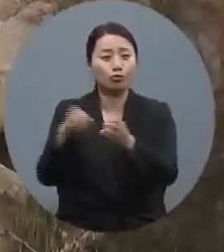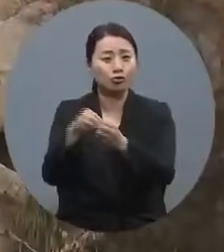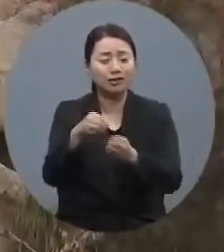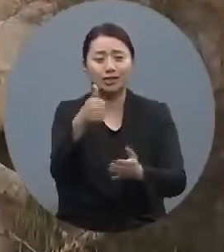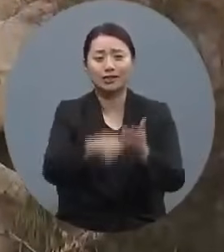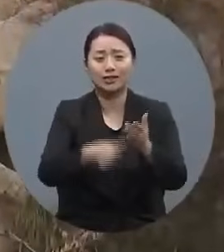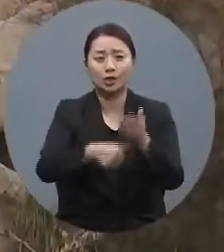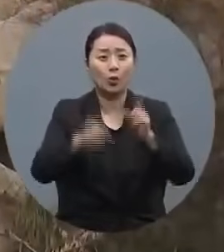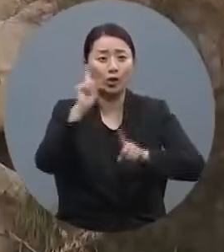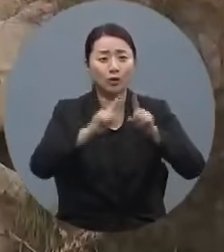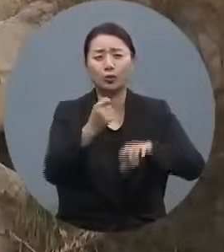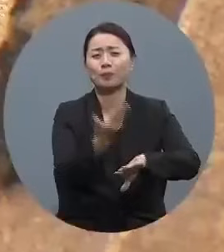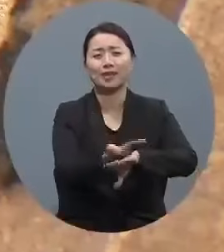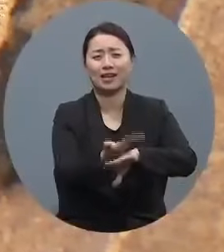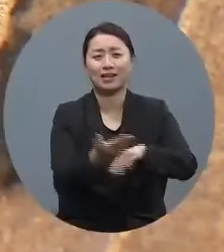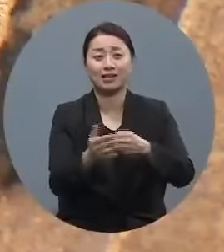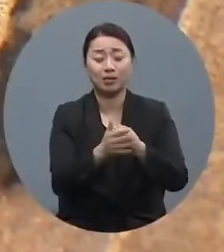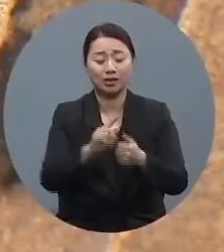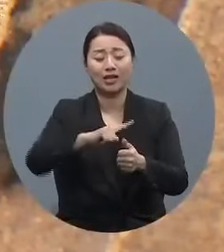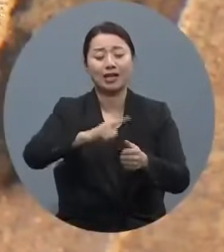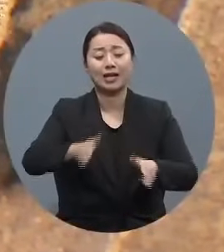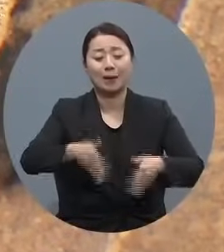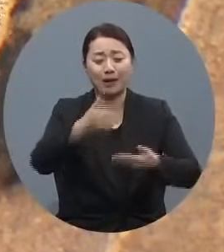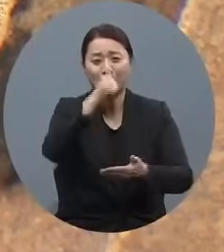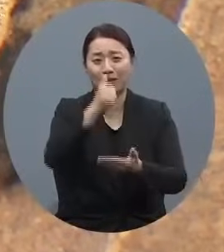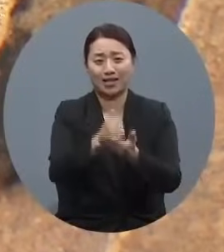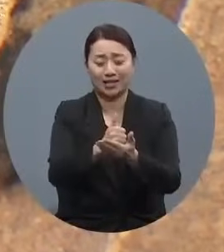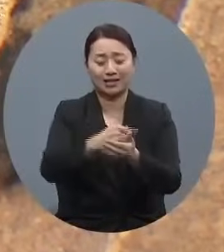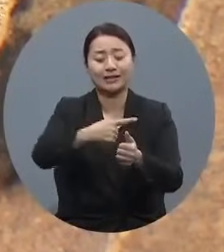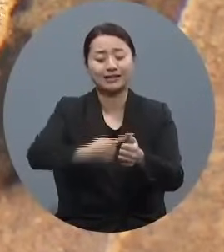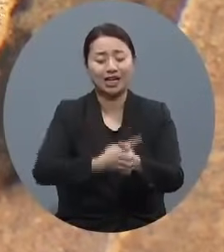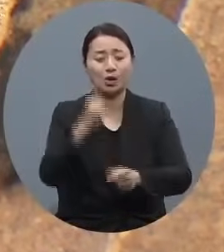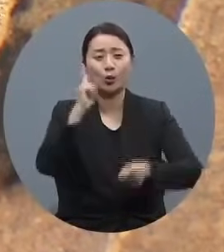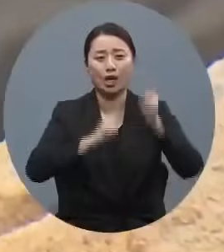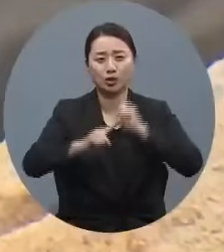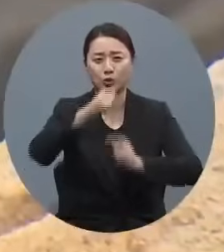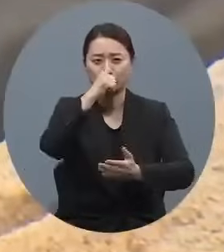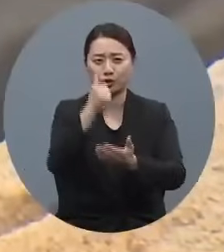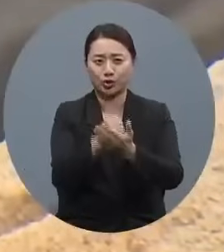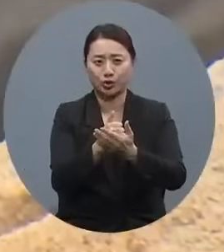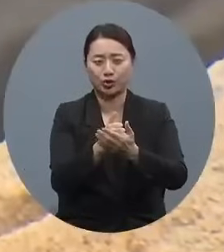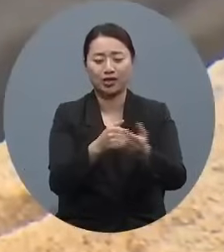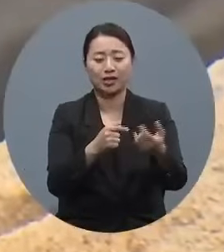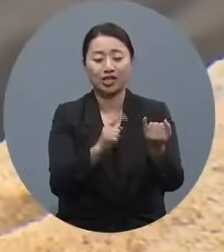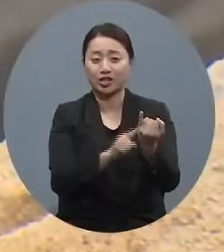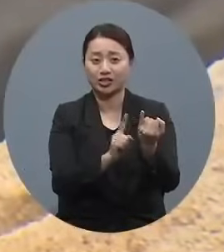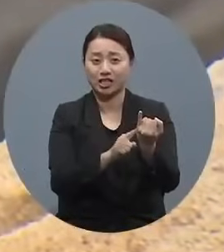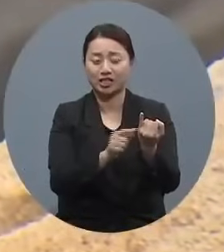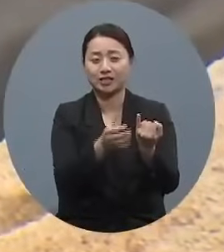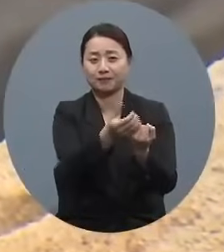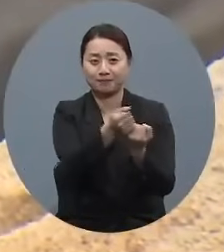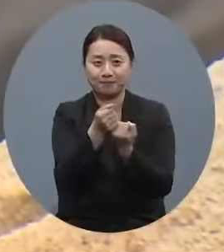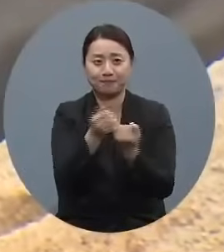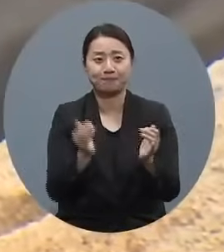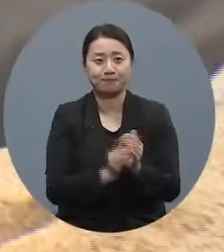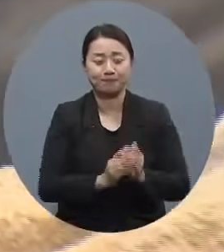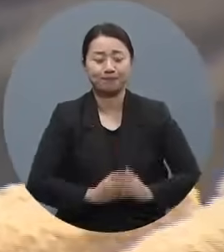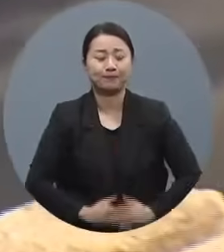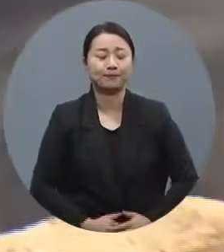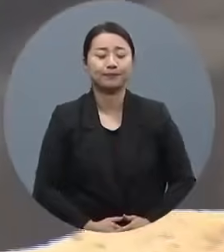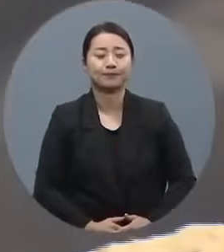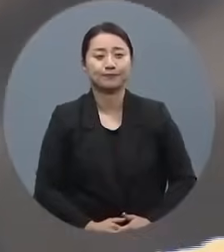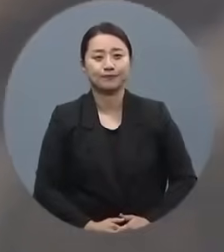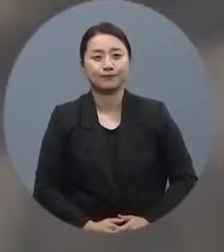중대성 면에서 차이가 있는만큼 경범죄 처벌법상 자연훼손 혐의로 60대 여성을 불구속 입건했습니다